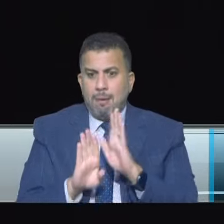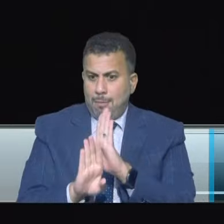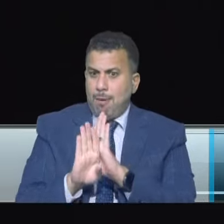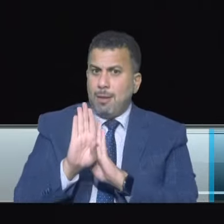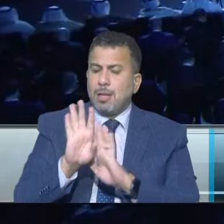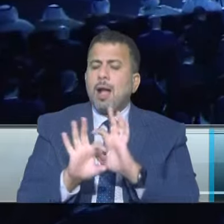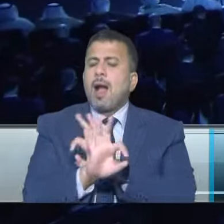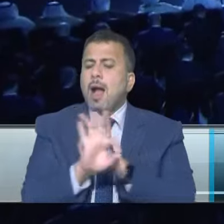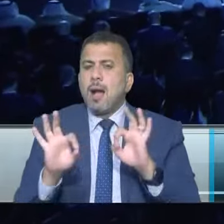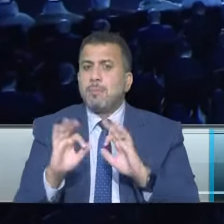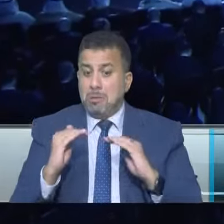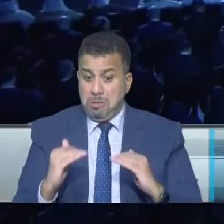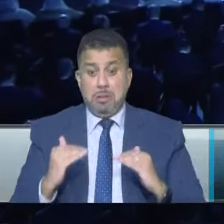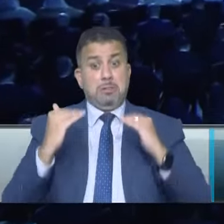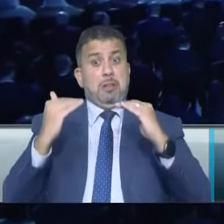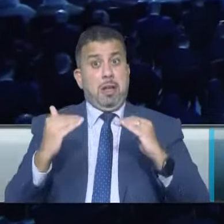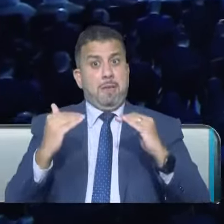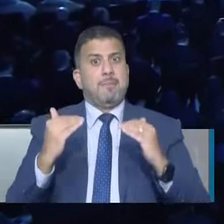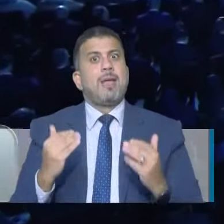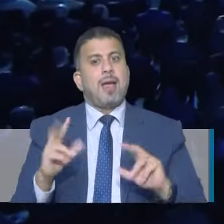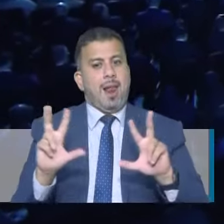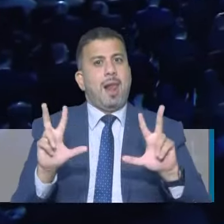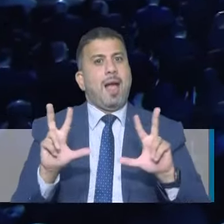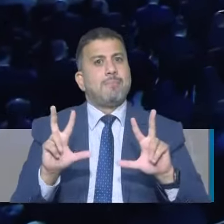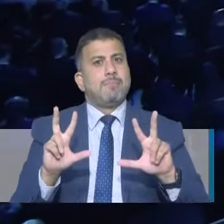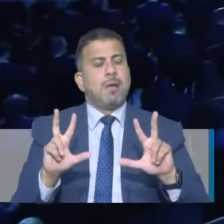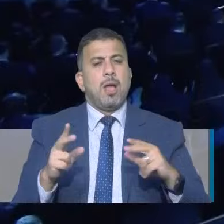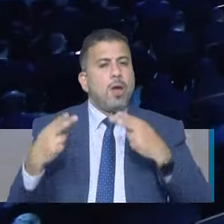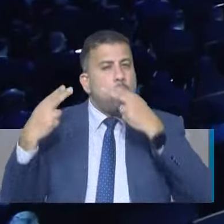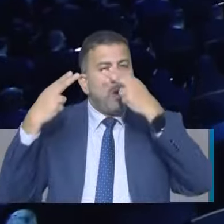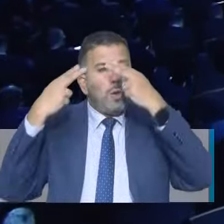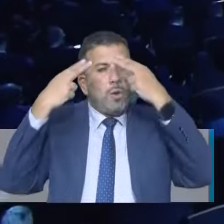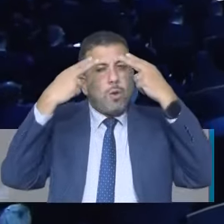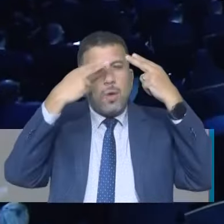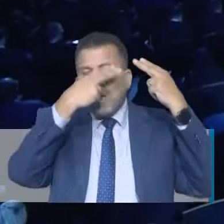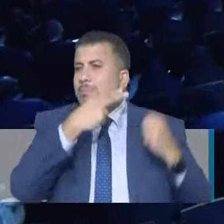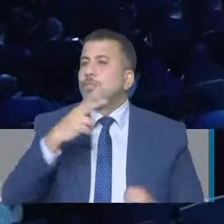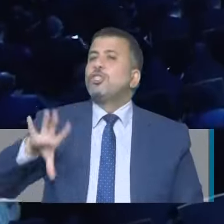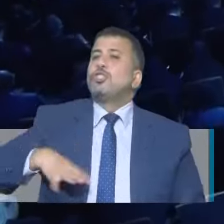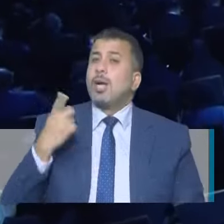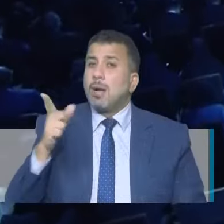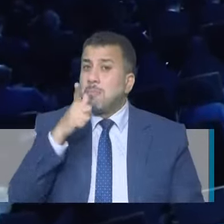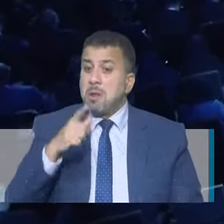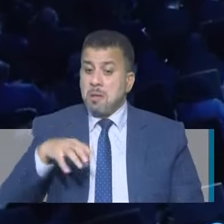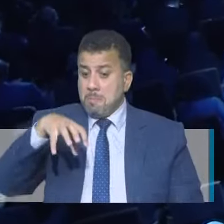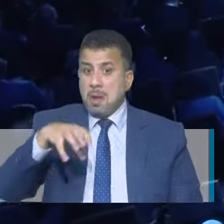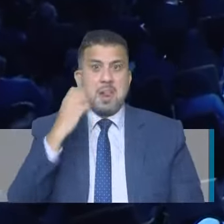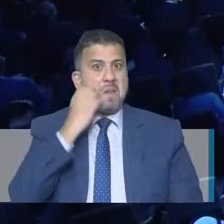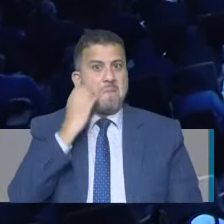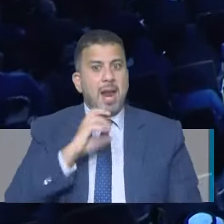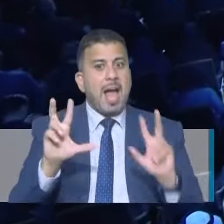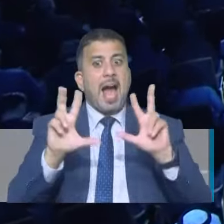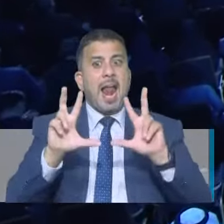ومتكامله ترتقي بقطاع الاعلام في الدوله وتحقق رؤيه سموه في تعزيز مكانه الامارات على الخريطه